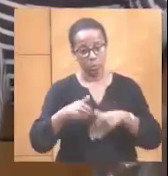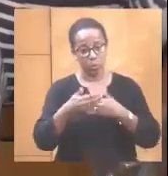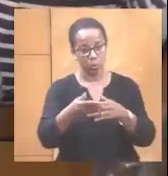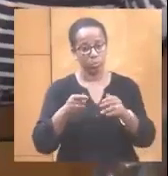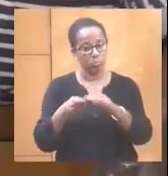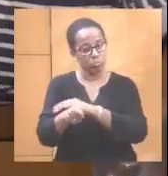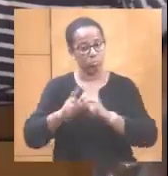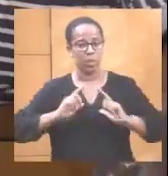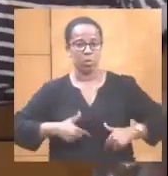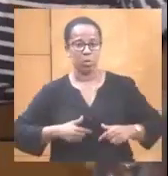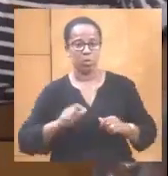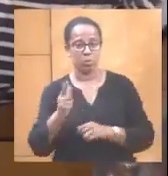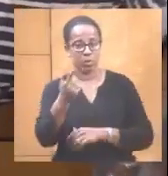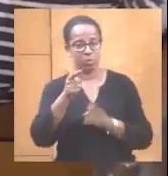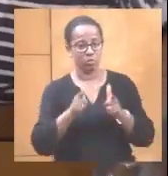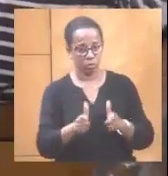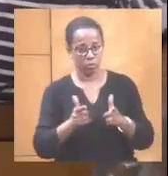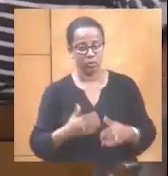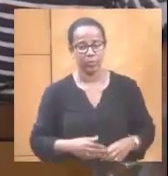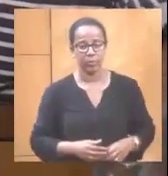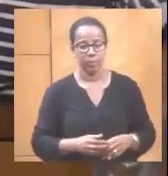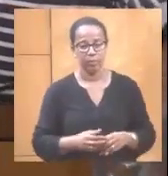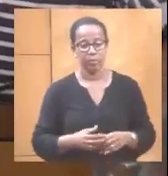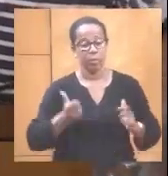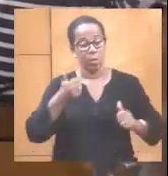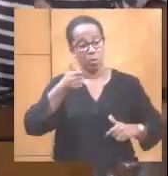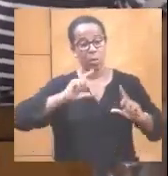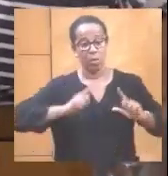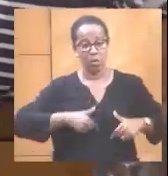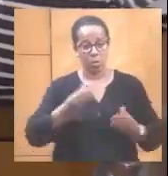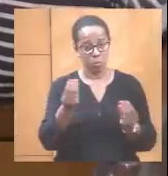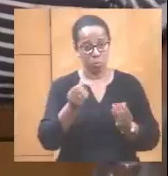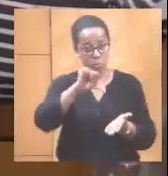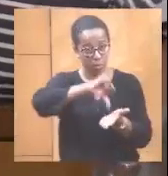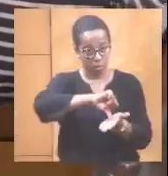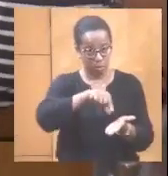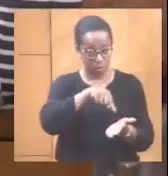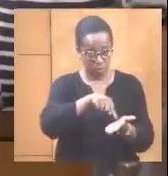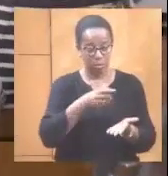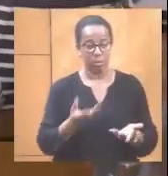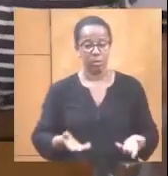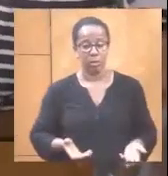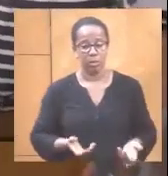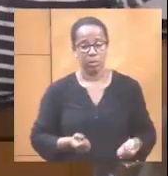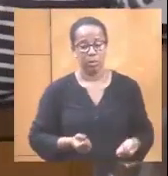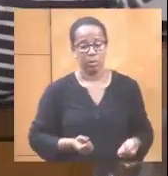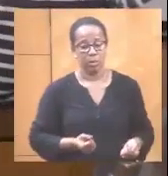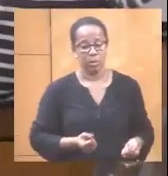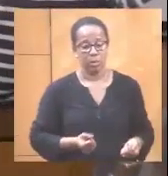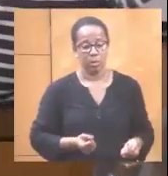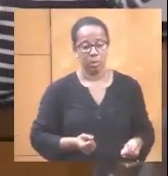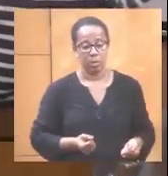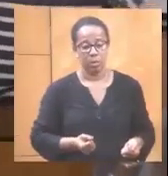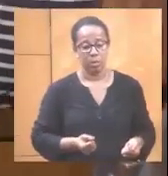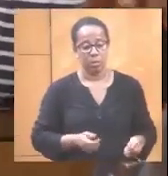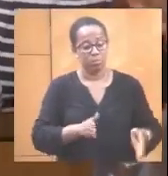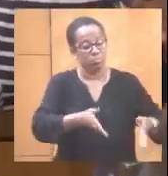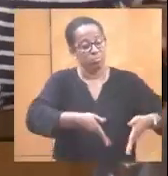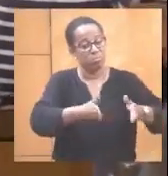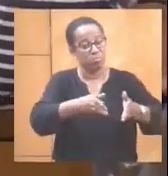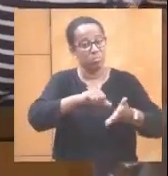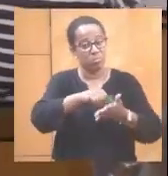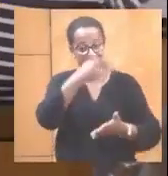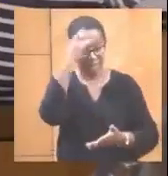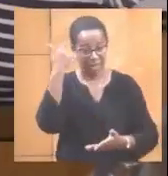écoles la deuxième chance. Il y en a une au centre, qui est implantée dans des locaux appartenant à la CTM, au boulevard Bishop. Il y